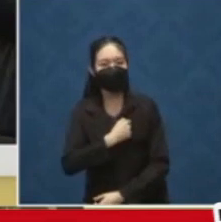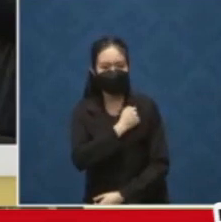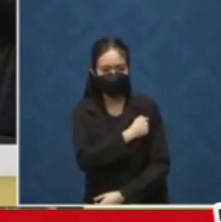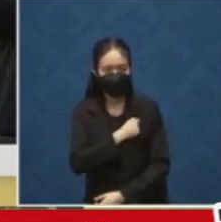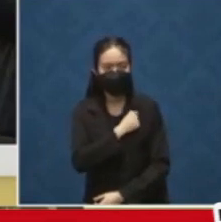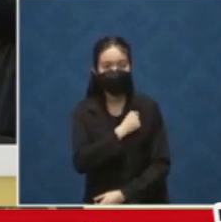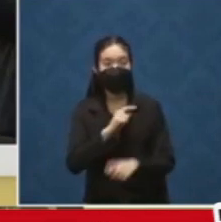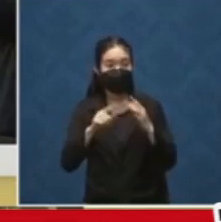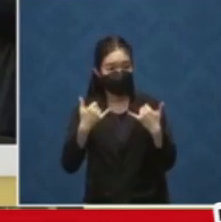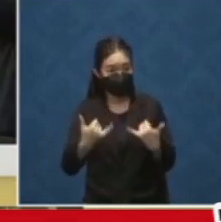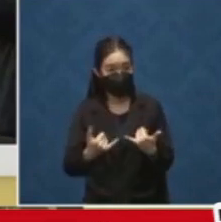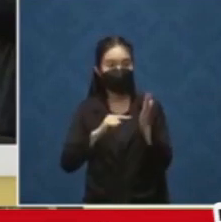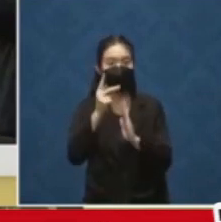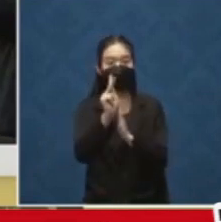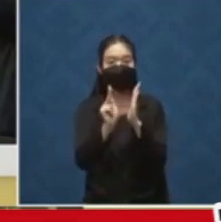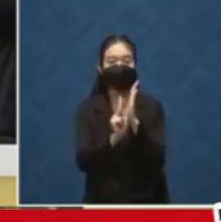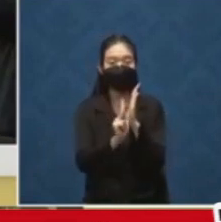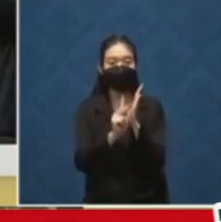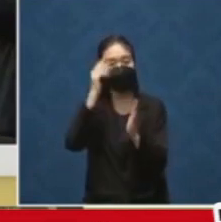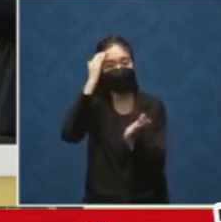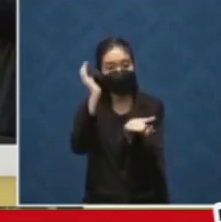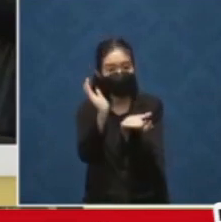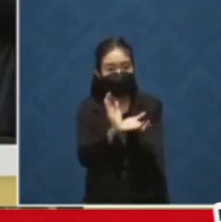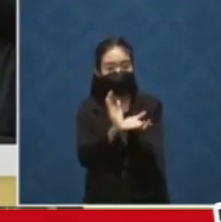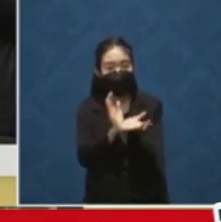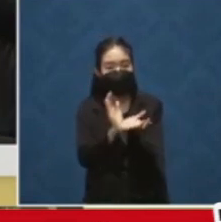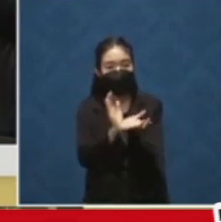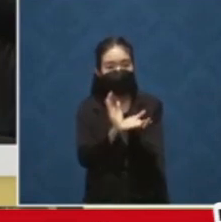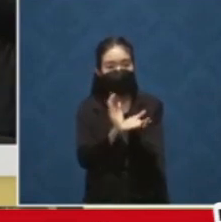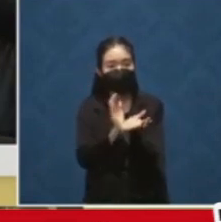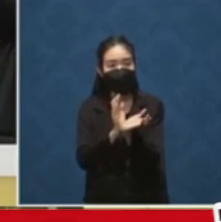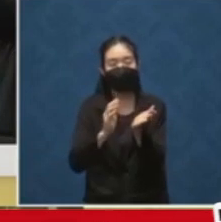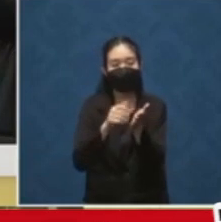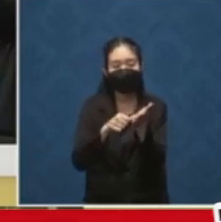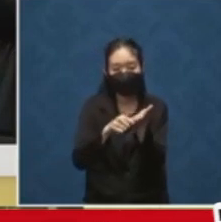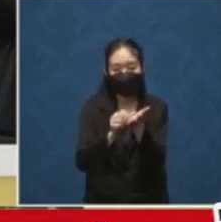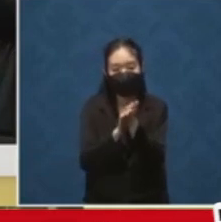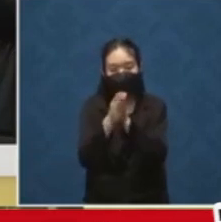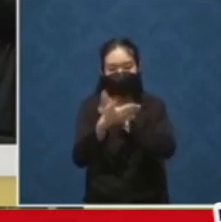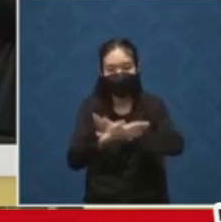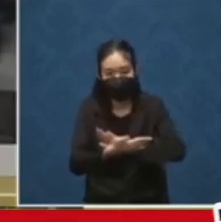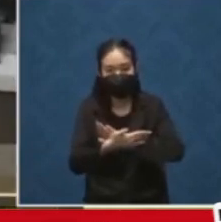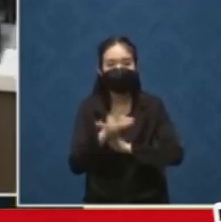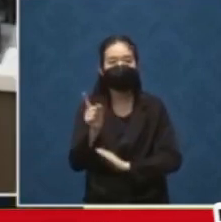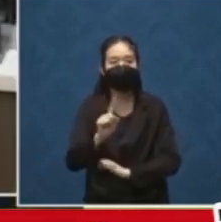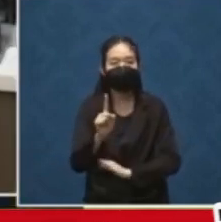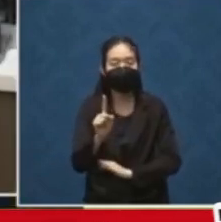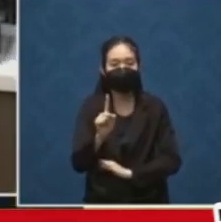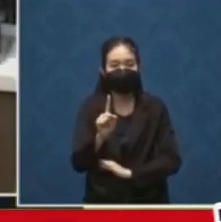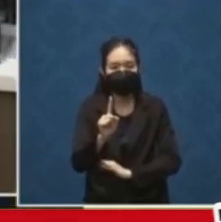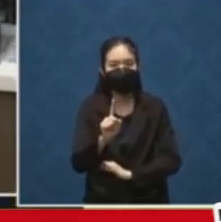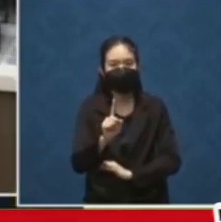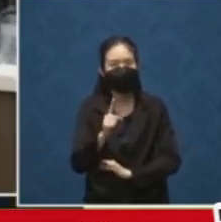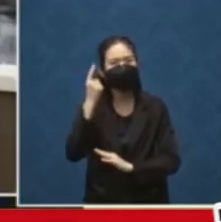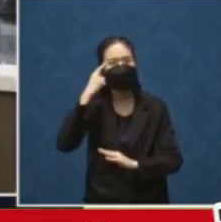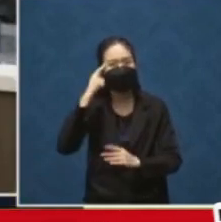ผมอภิปลายอยตรนี้นะท่ประทาน พอตอนกฎหมายปฏิรูปตำรวจผมพูดตลอด ปฏิรูปตำรวจไปอ่านเองศา